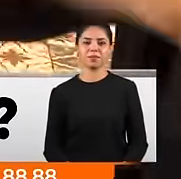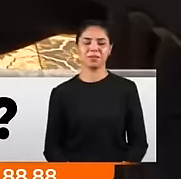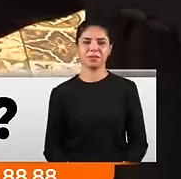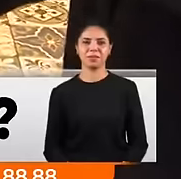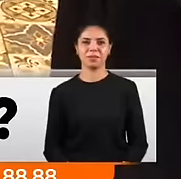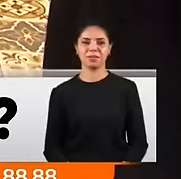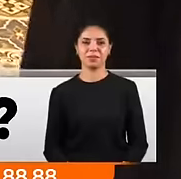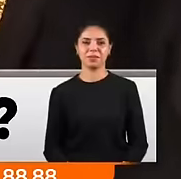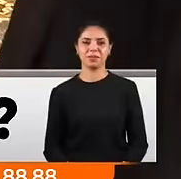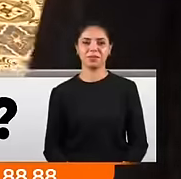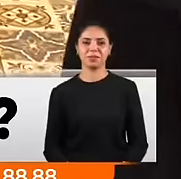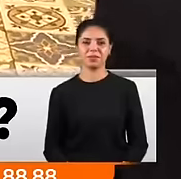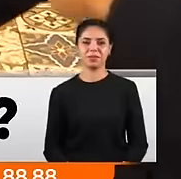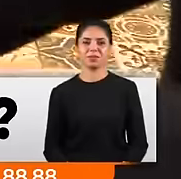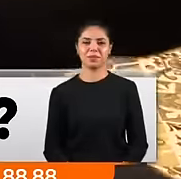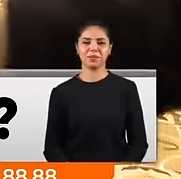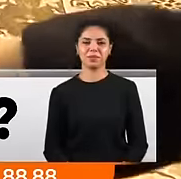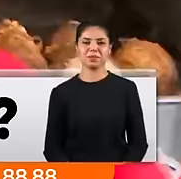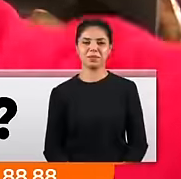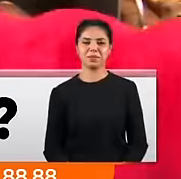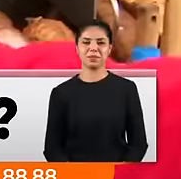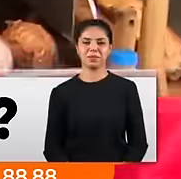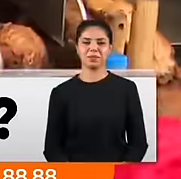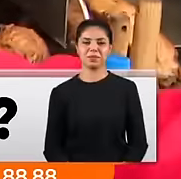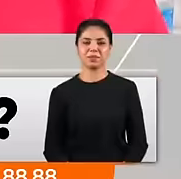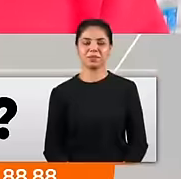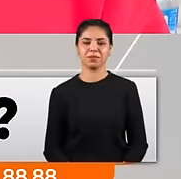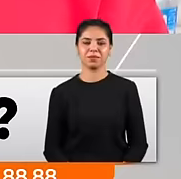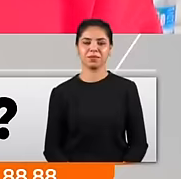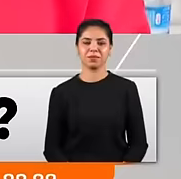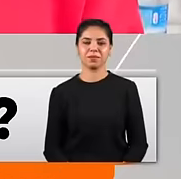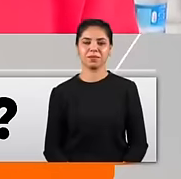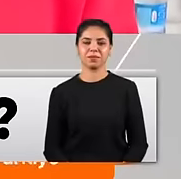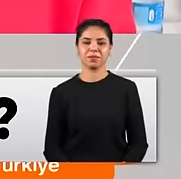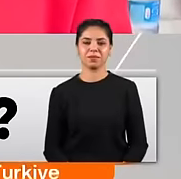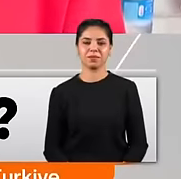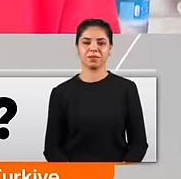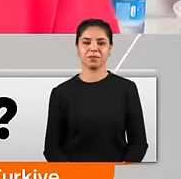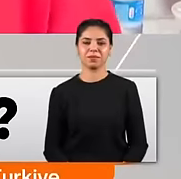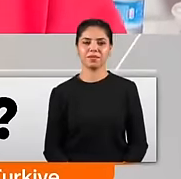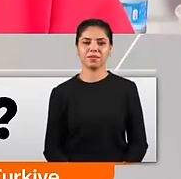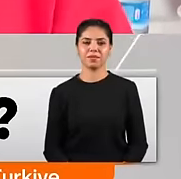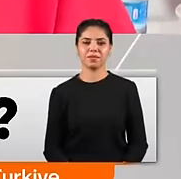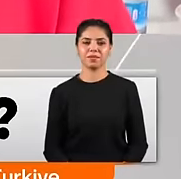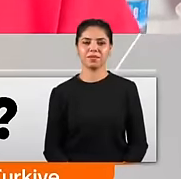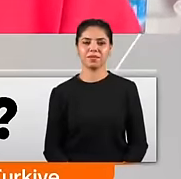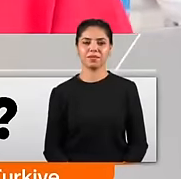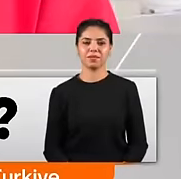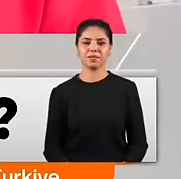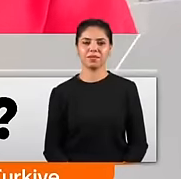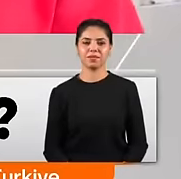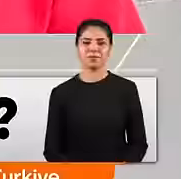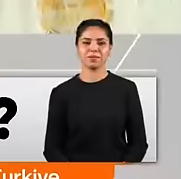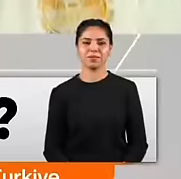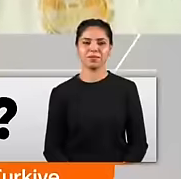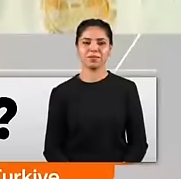diyorsun? Hayır, kabullenmiyorum kesinlikle. İzmir'de üretiliyor. İzmir'den, kıyıdan almış olabilir miyiz böyle denizden geçip?